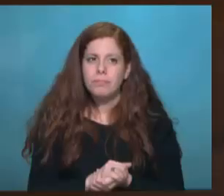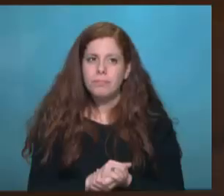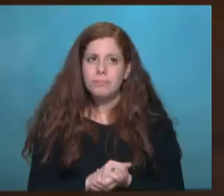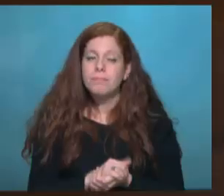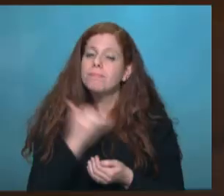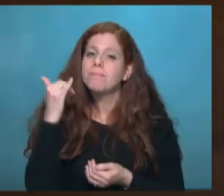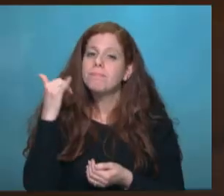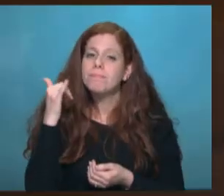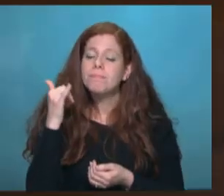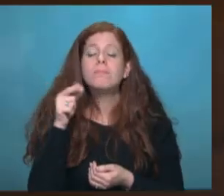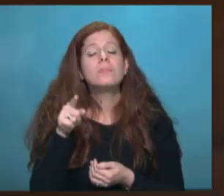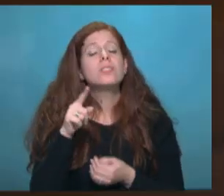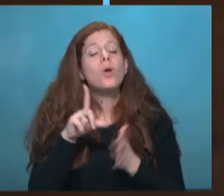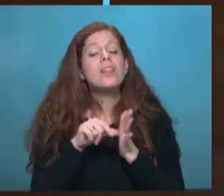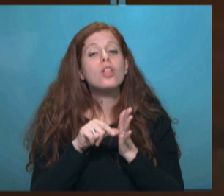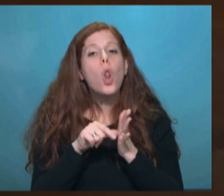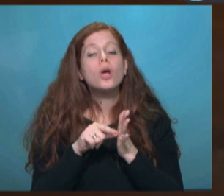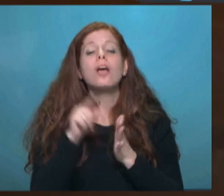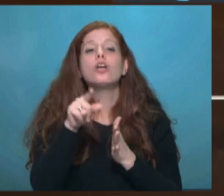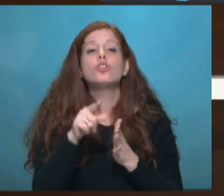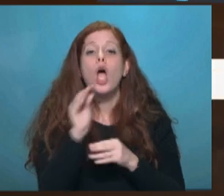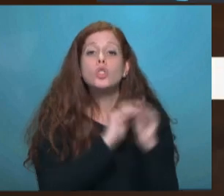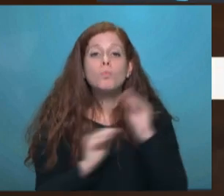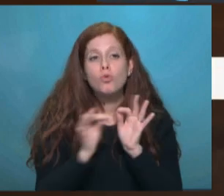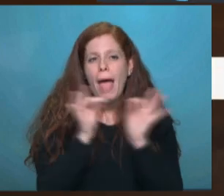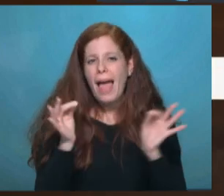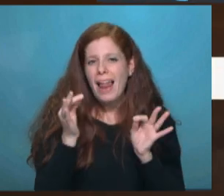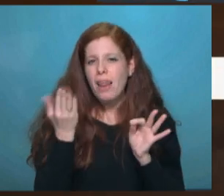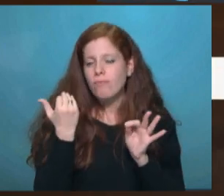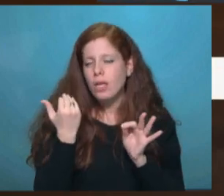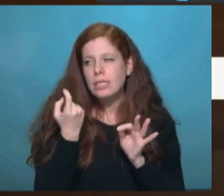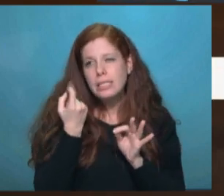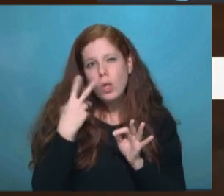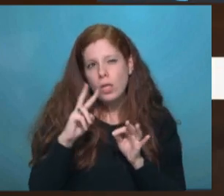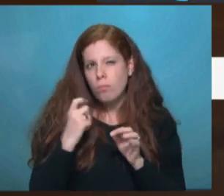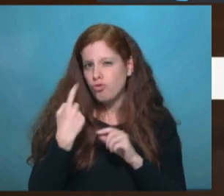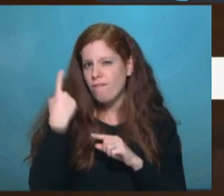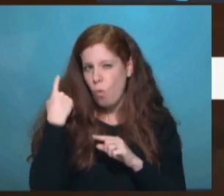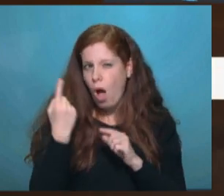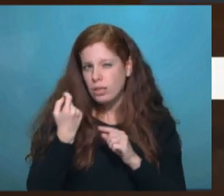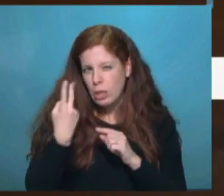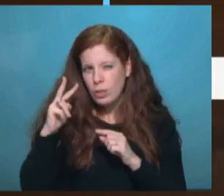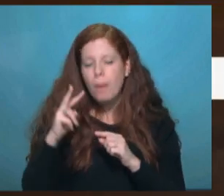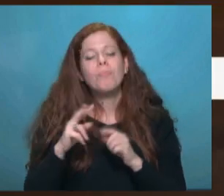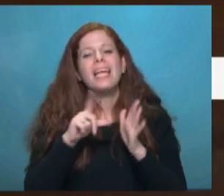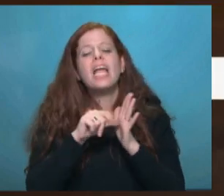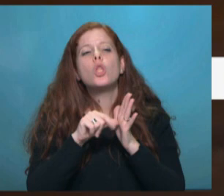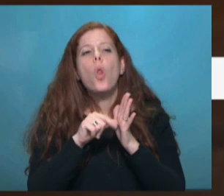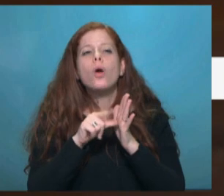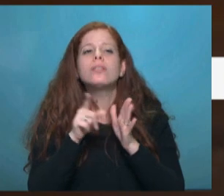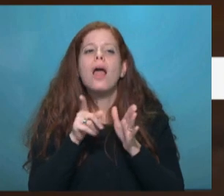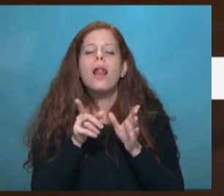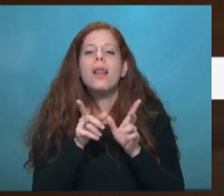נכון מאוד, זו טכנולוגיה שהשימוש בה החל לפני מעט יותר משבוע, טכנולוגיה למיסוך